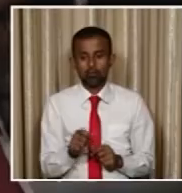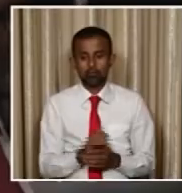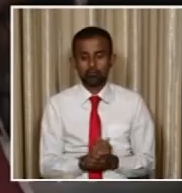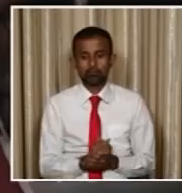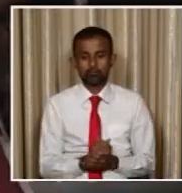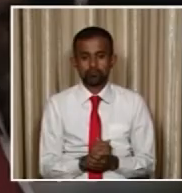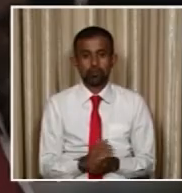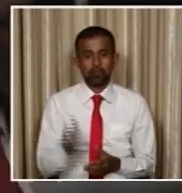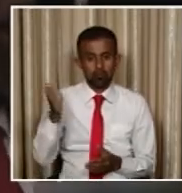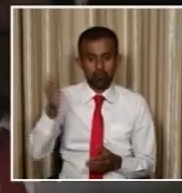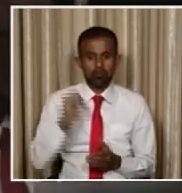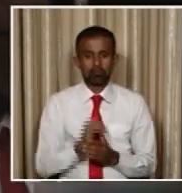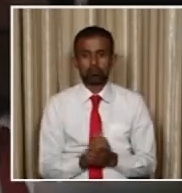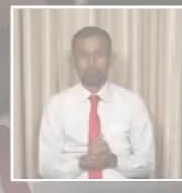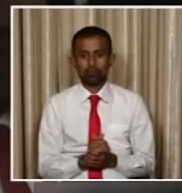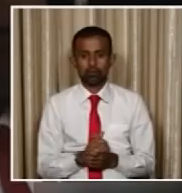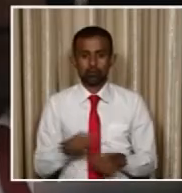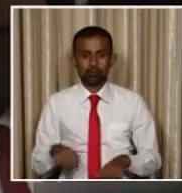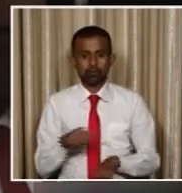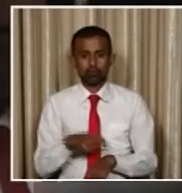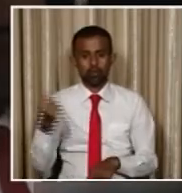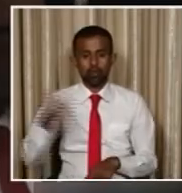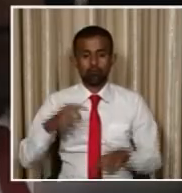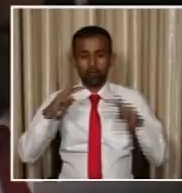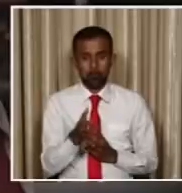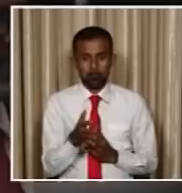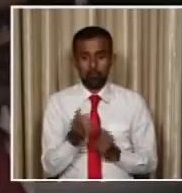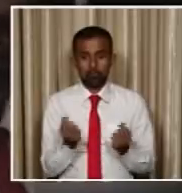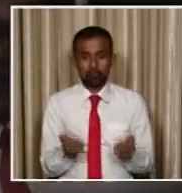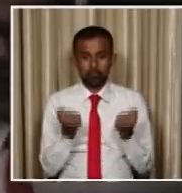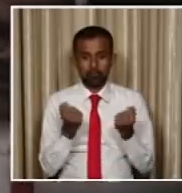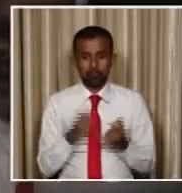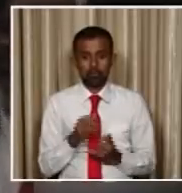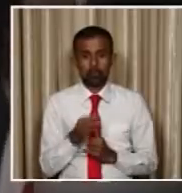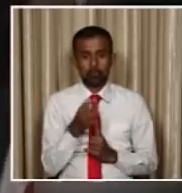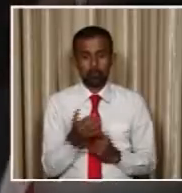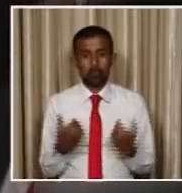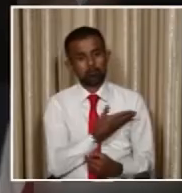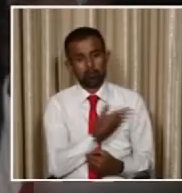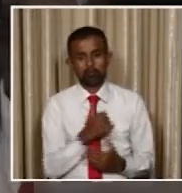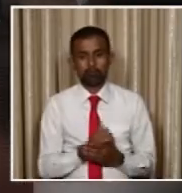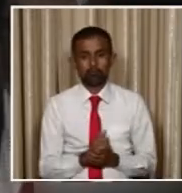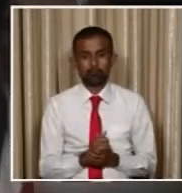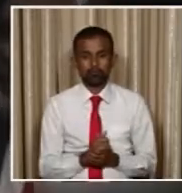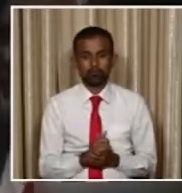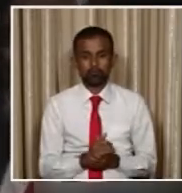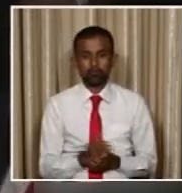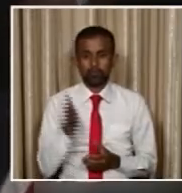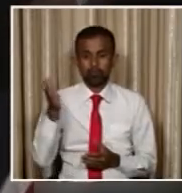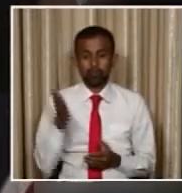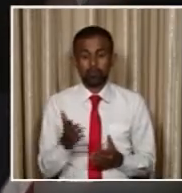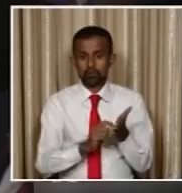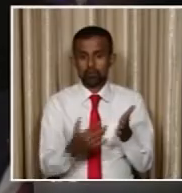අමතිවරයා මේගොල්ලෝ දැන් ඇවිල්ලා සමීක්ෂණ වාර්තා කියනවා සජබේ මහන්සි වෙච්ච මිනිස්සු පැත්තක අද මෙයා තමයි ලොකුම